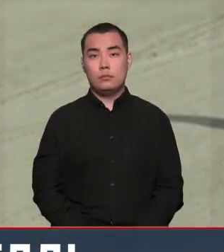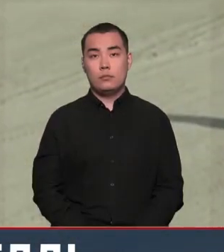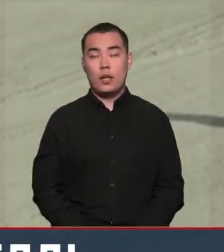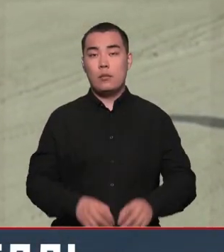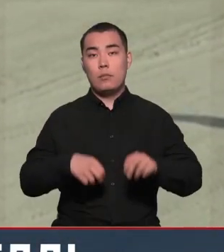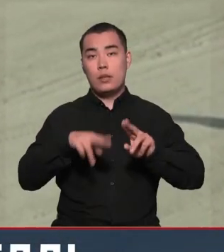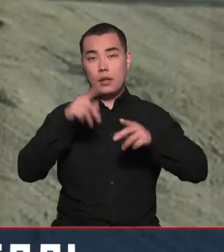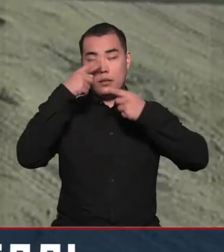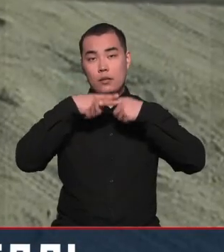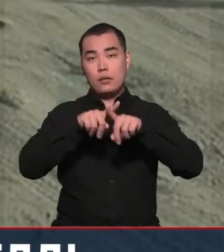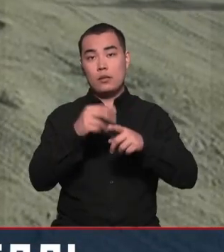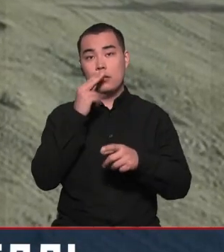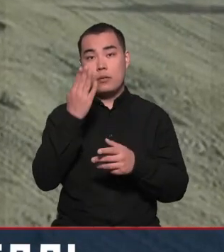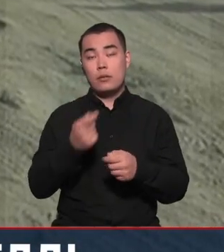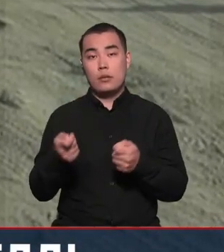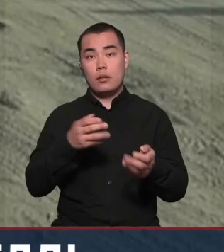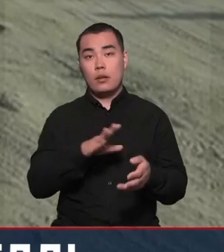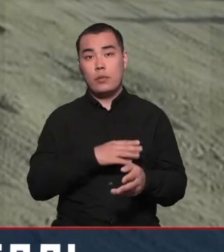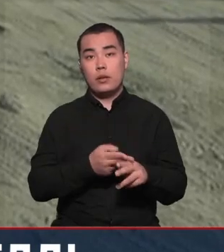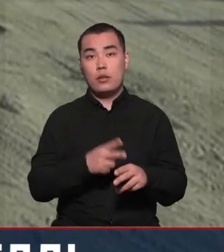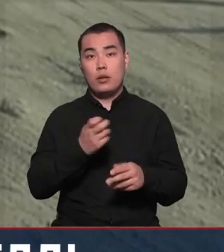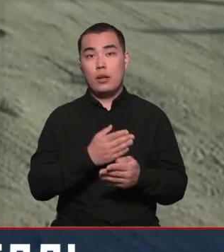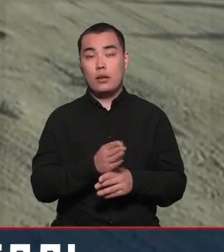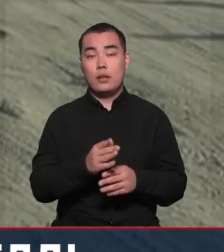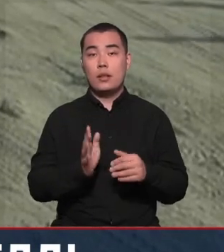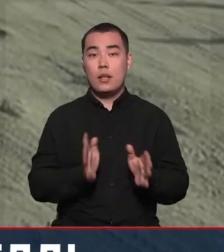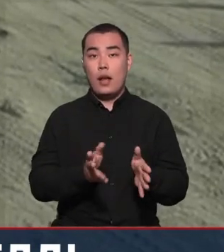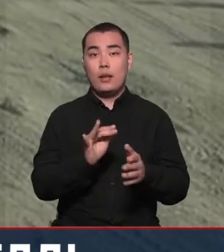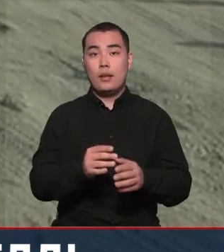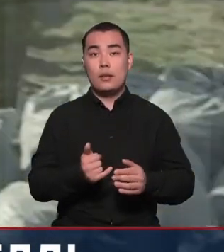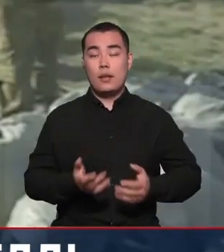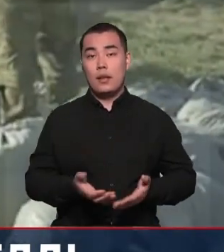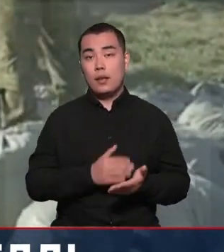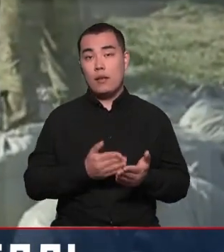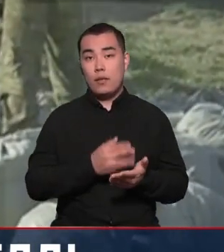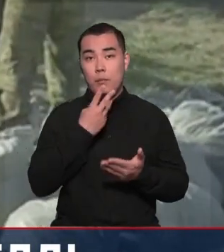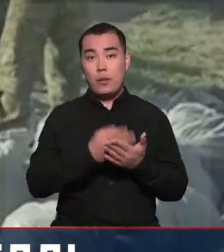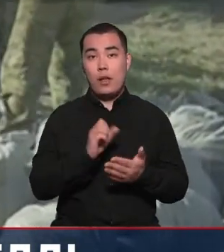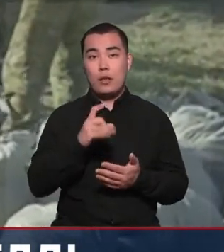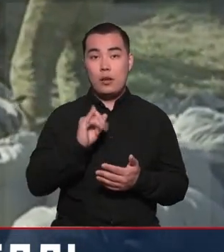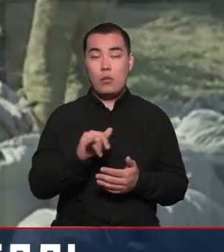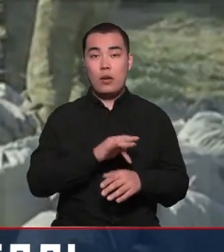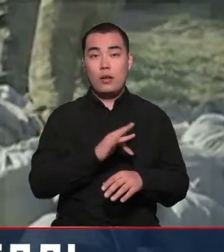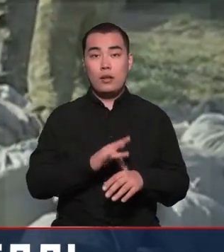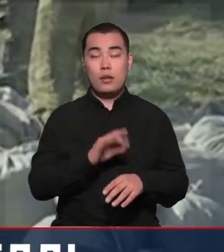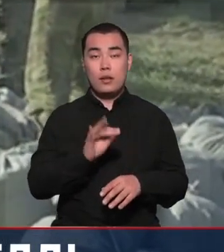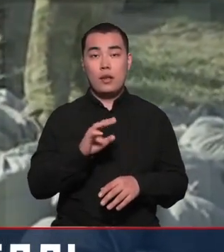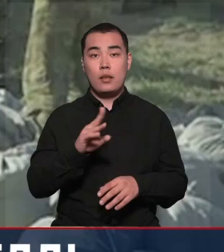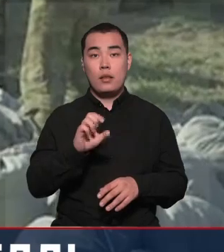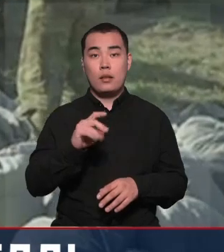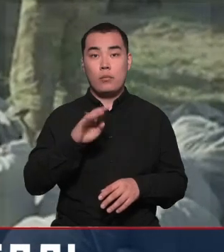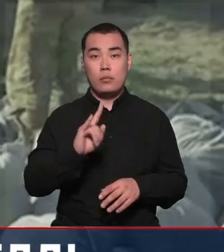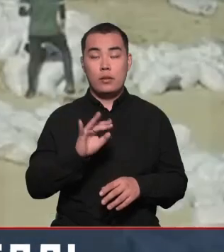Арнай техникалар Шымкент қаласынан да жеткізілді. 200-ден астам трактор, экскаватор мен жүк көліктері Атырау қаласымен қоса Дамбы, Қызылбалық,